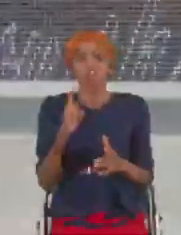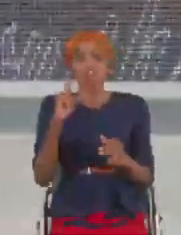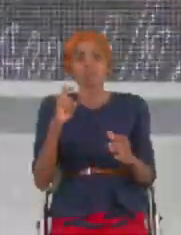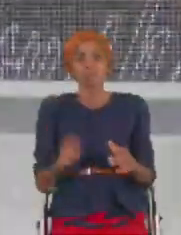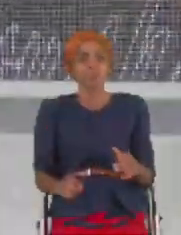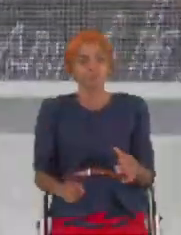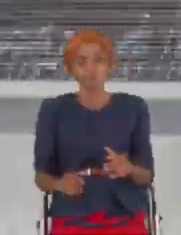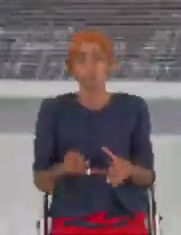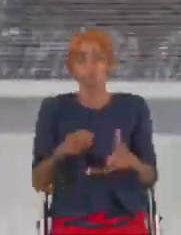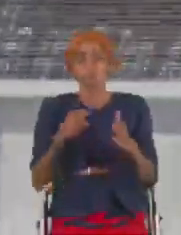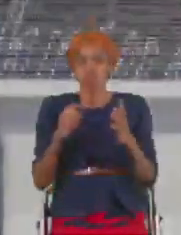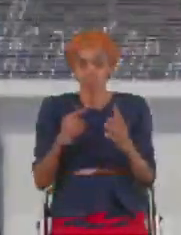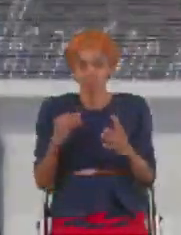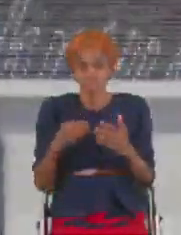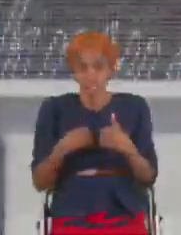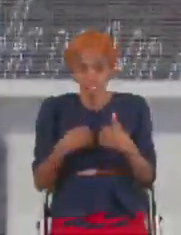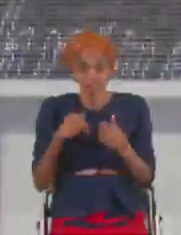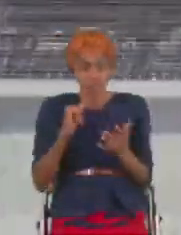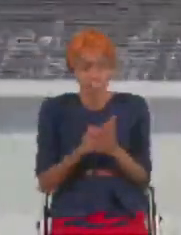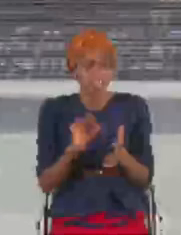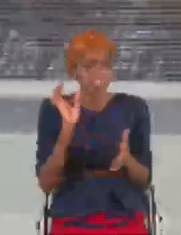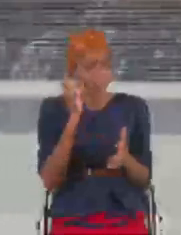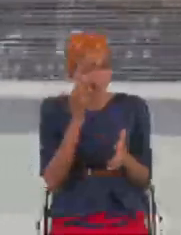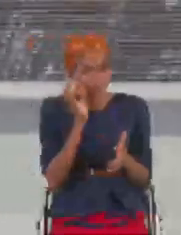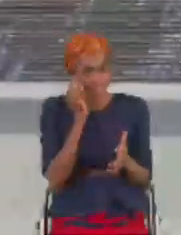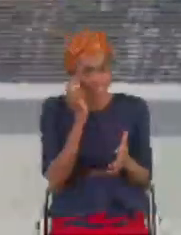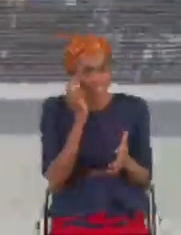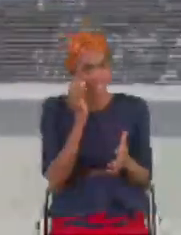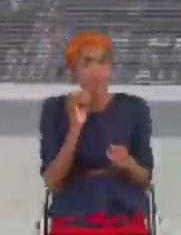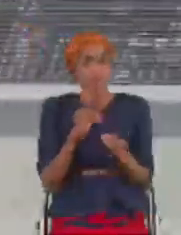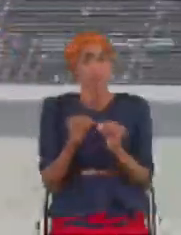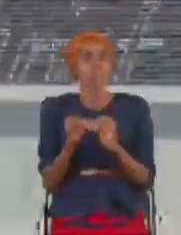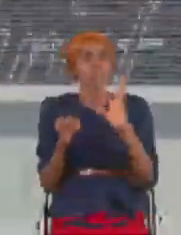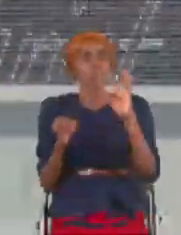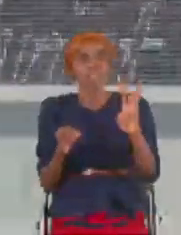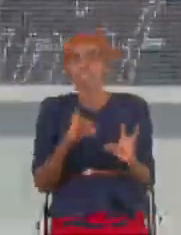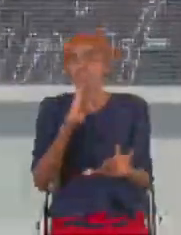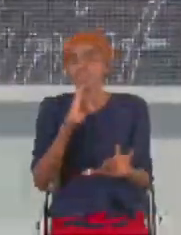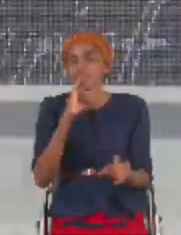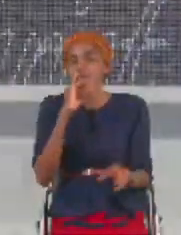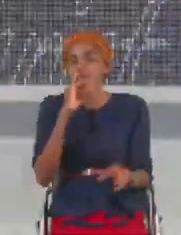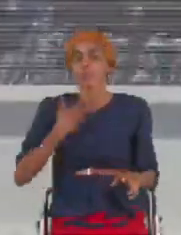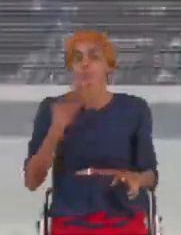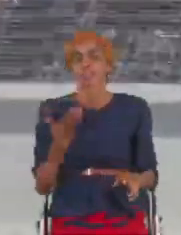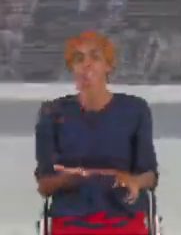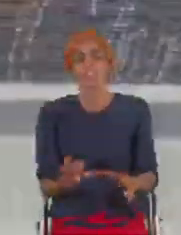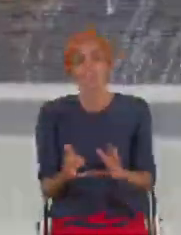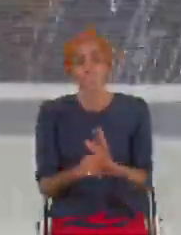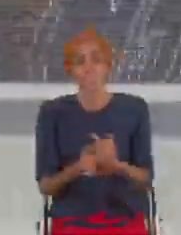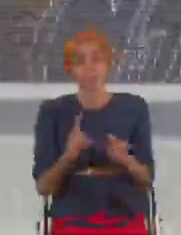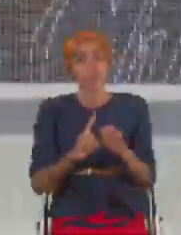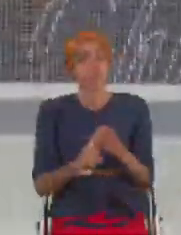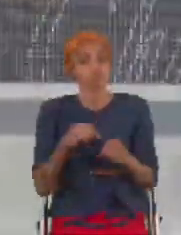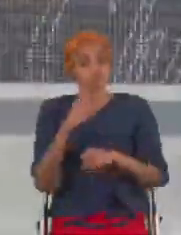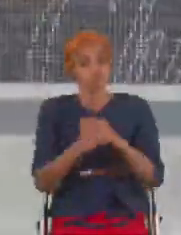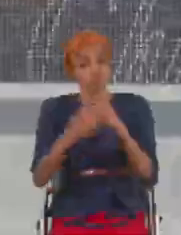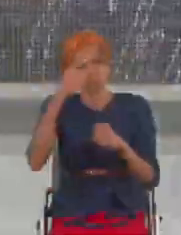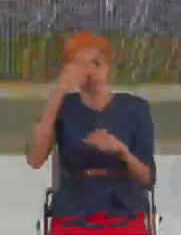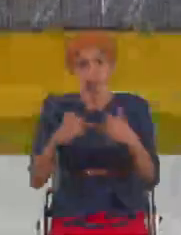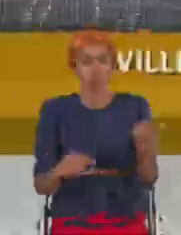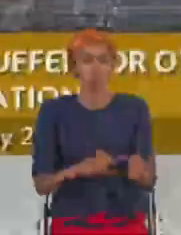porter ses fruits la sixième en tête la volonté à souffrir pour le saluer